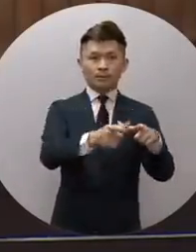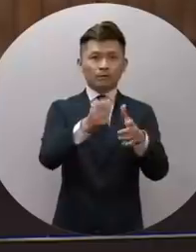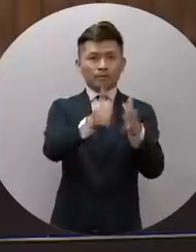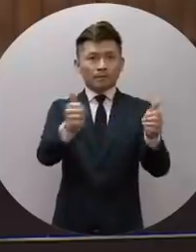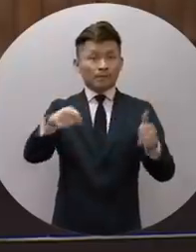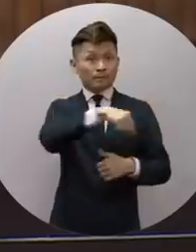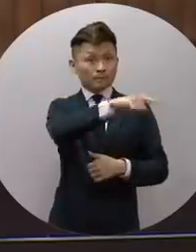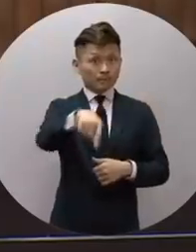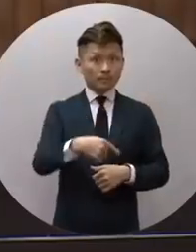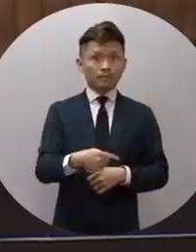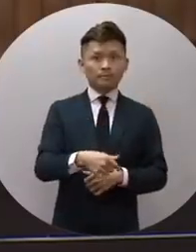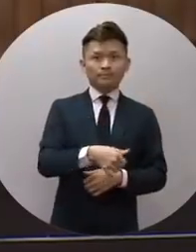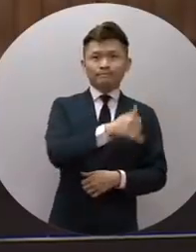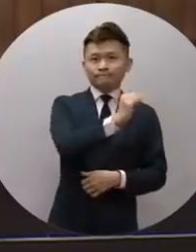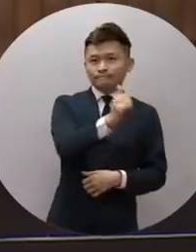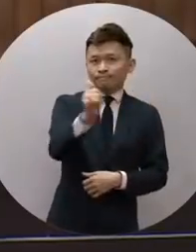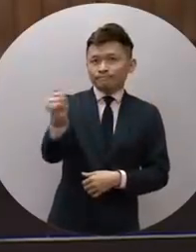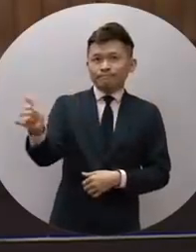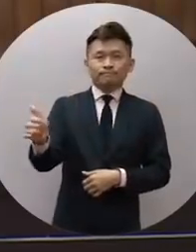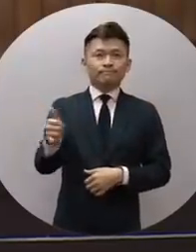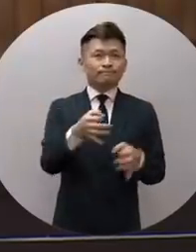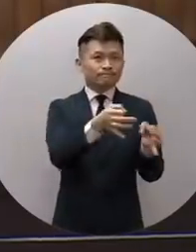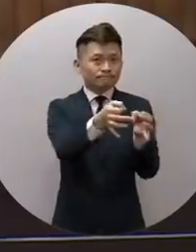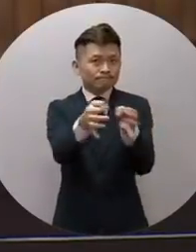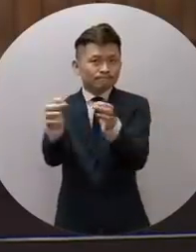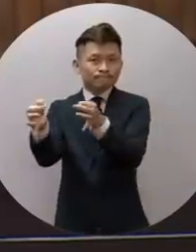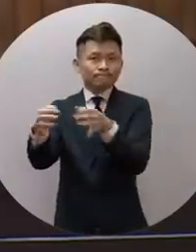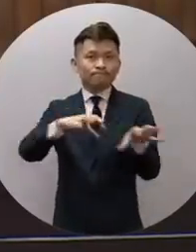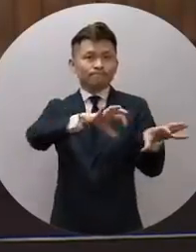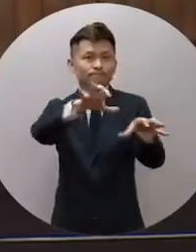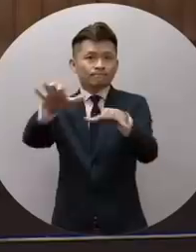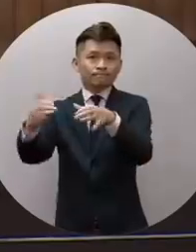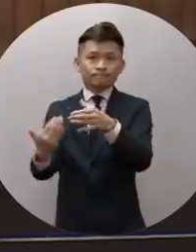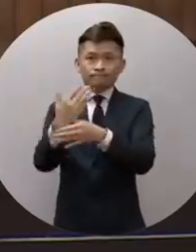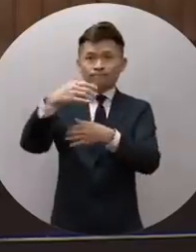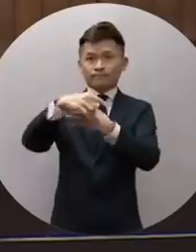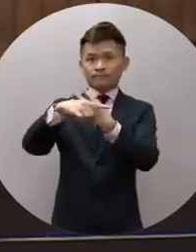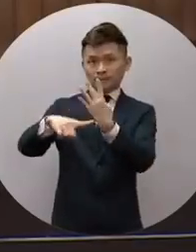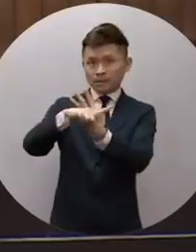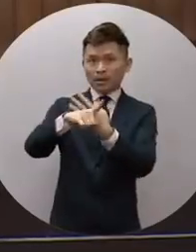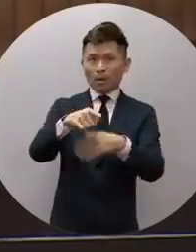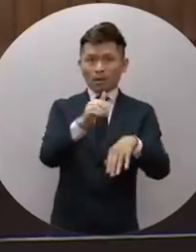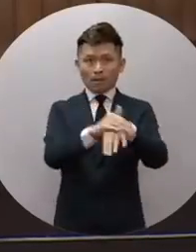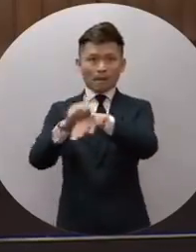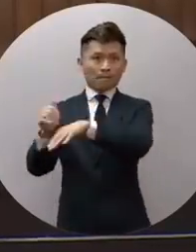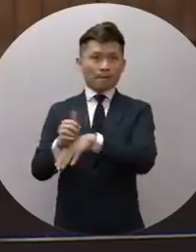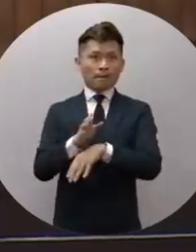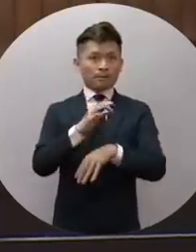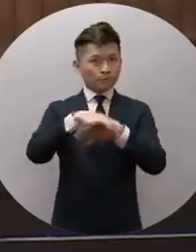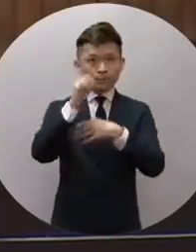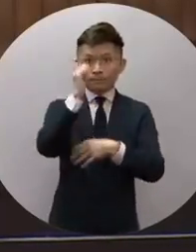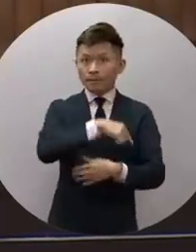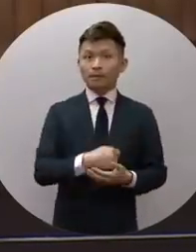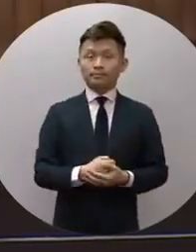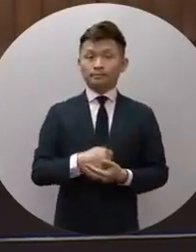家，无论在何处都是世界产业发展不可或缺的一员，他们是